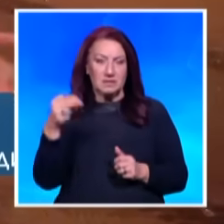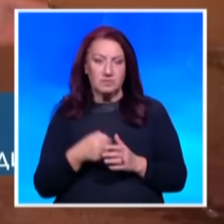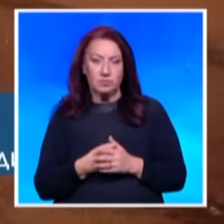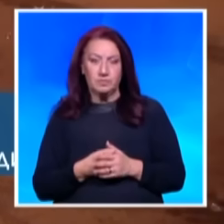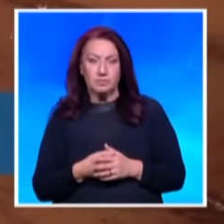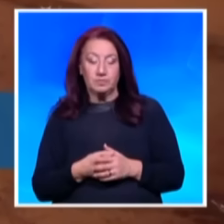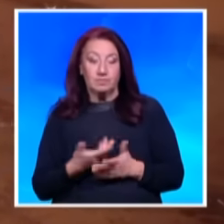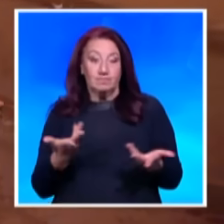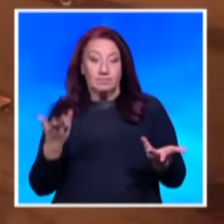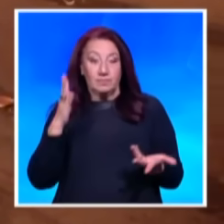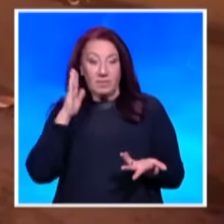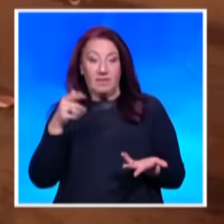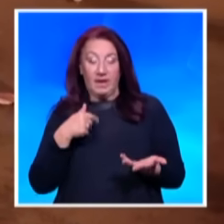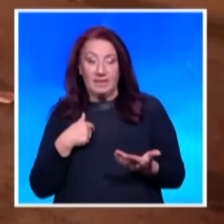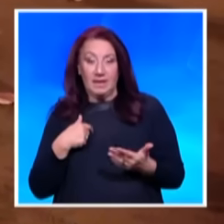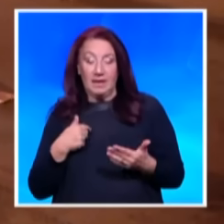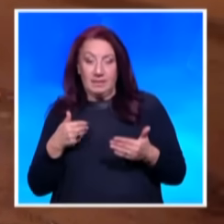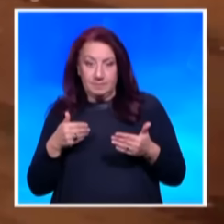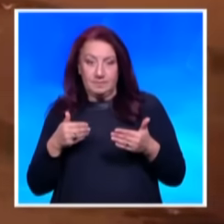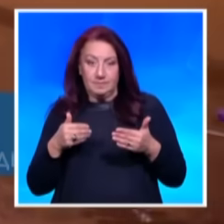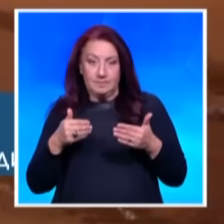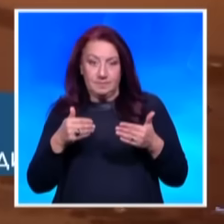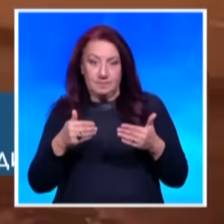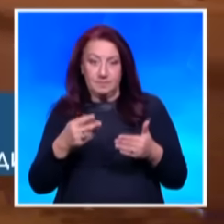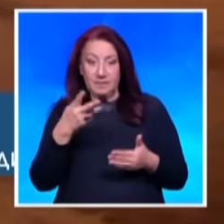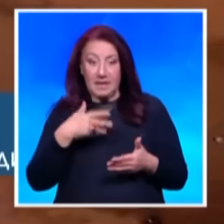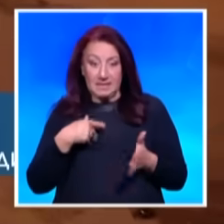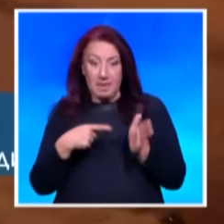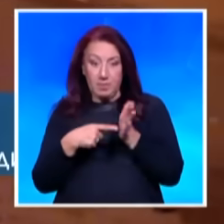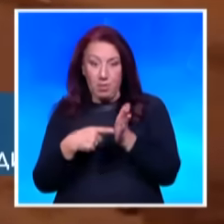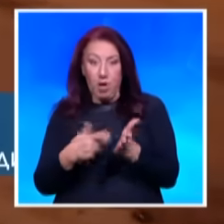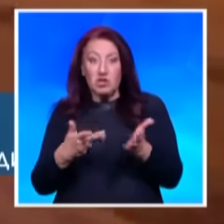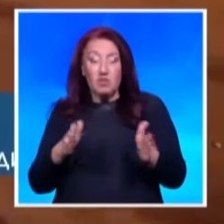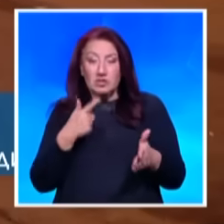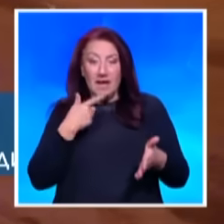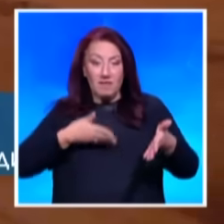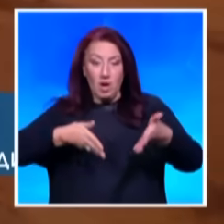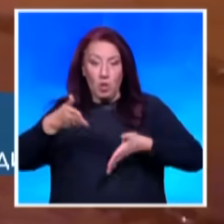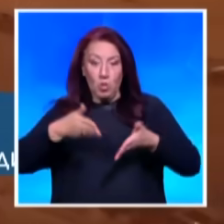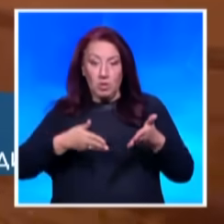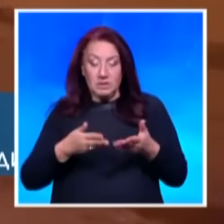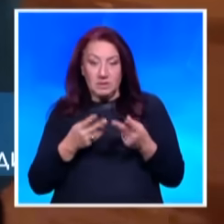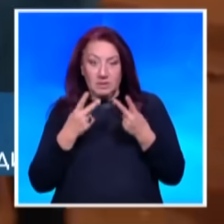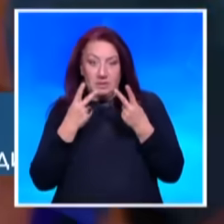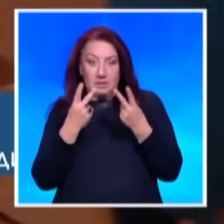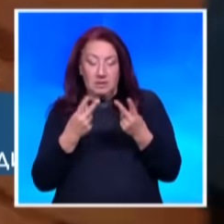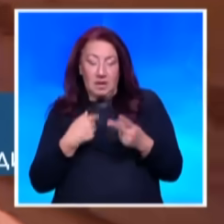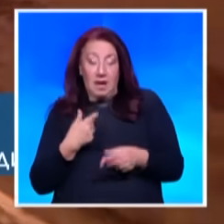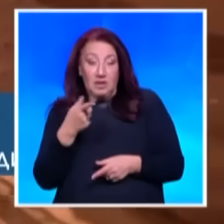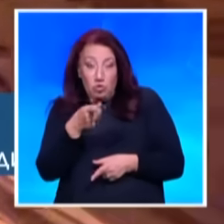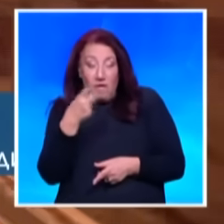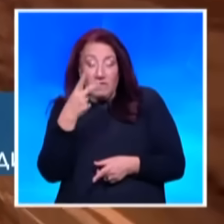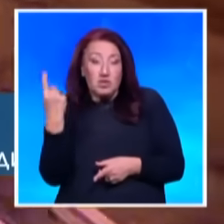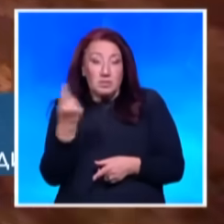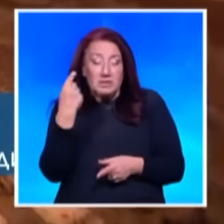Да, здравейте отново. Наистина, ние се приближаваме все повече и повече. Искам да покажа и това, което се случва тук по улиците. За мен поне са гледки, които съм виждал само по филмите и само